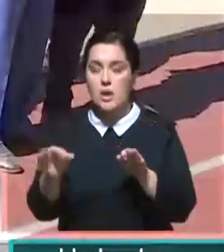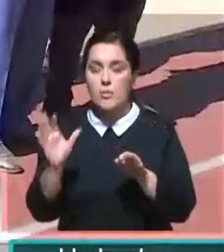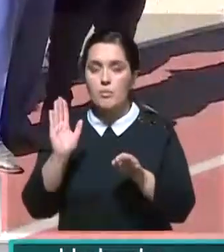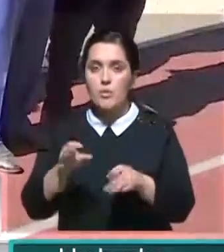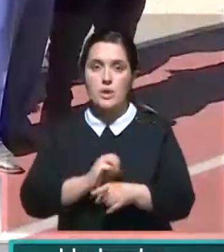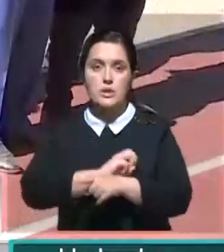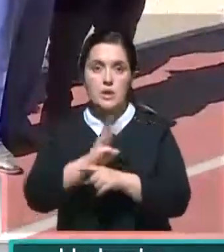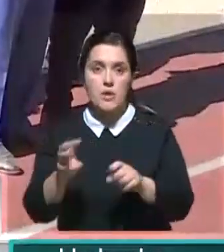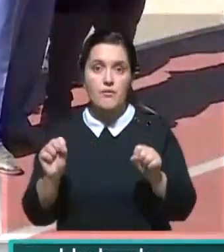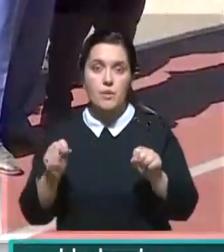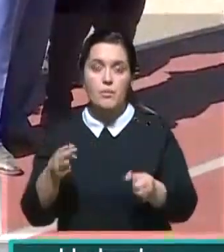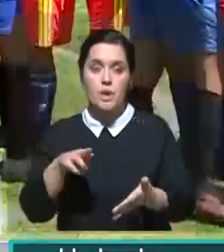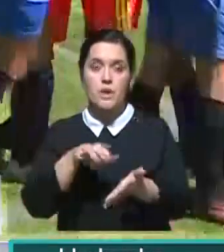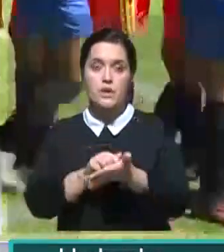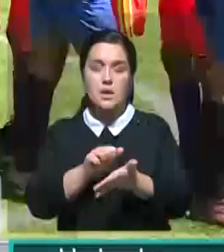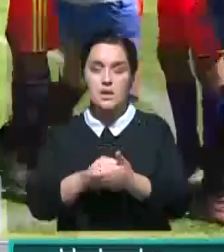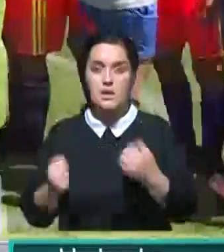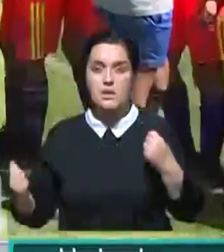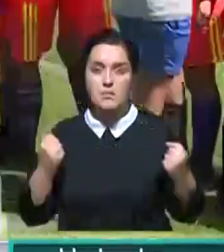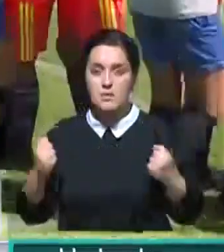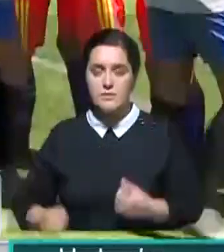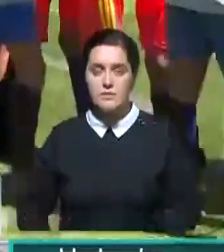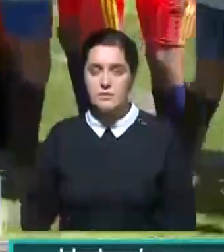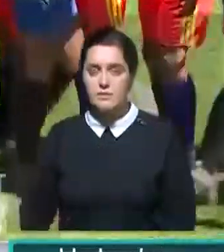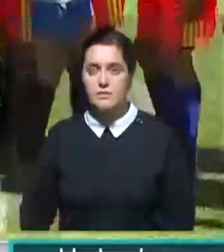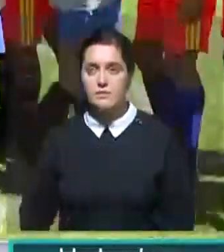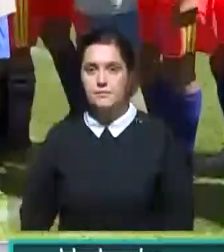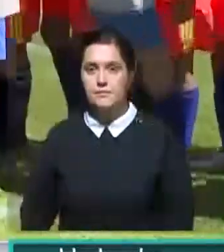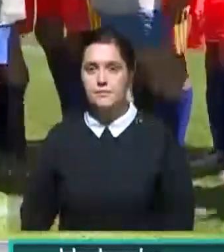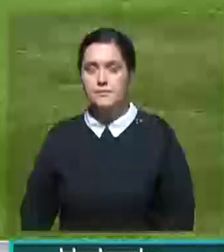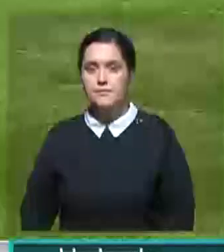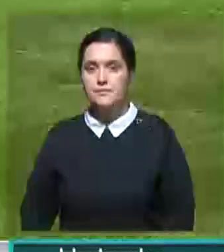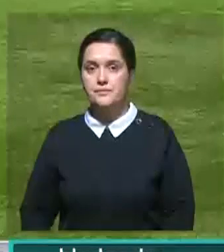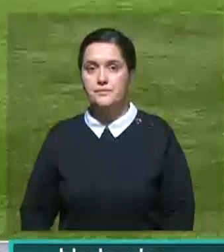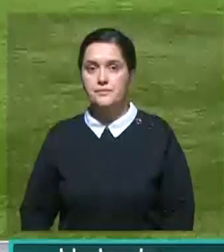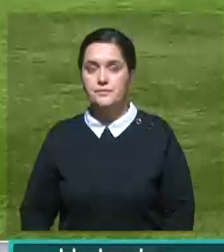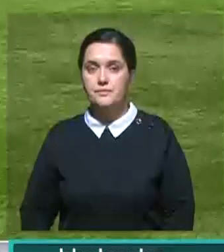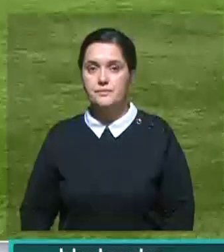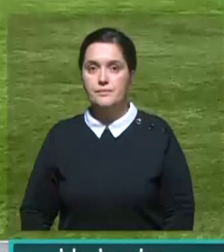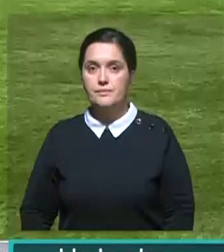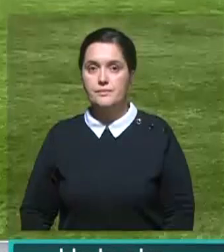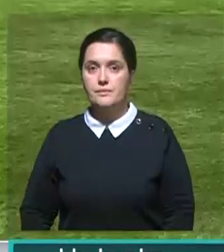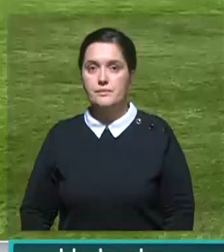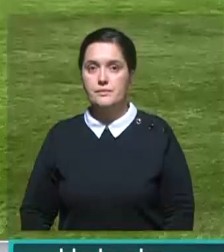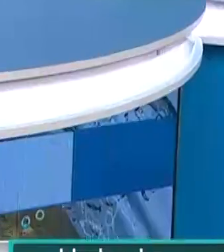создана возможность для занятий спортом. Ботагоз Базарбаева, Куаныш Тургенбаев, область Жетысу. Итоги дня.